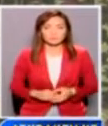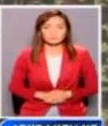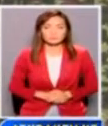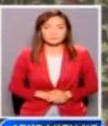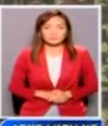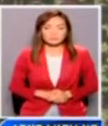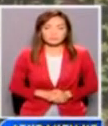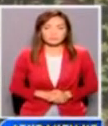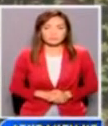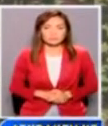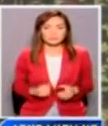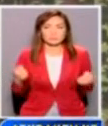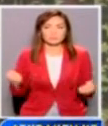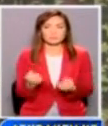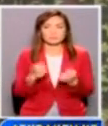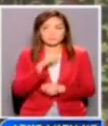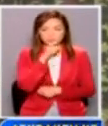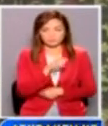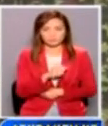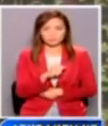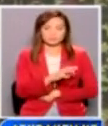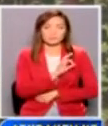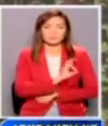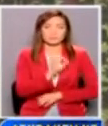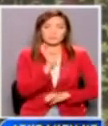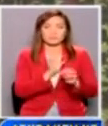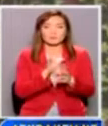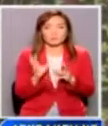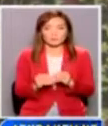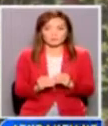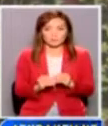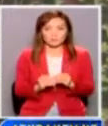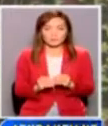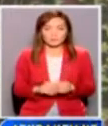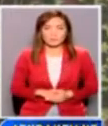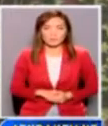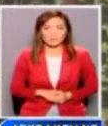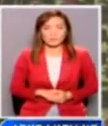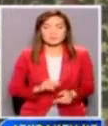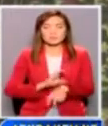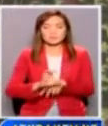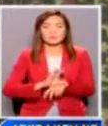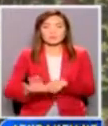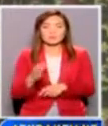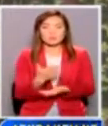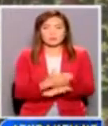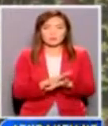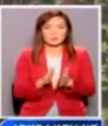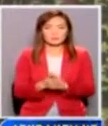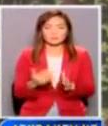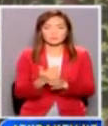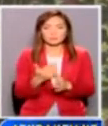бүгінгі күні осы демеушіліктер арқылы дәріханаларға жаңағы дәрі дәрмекті әкелу жөнінде ұйымдастырылды.